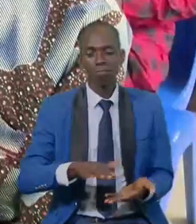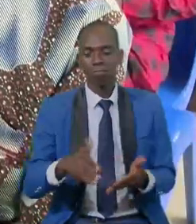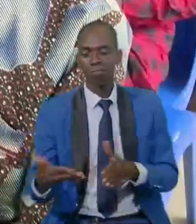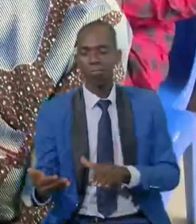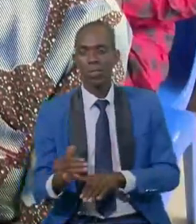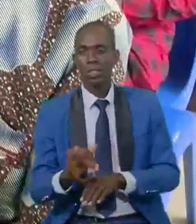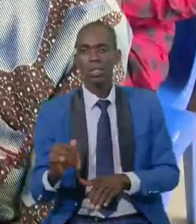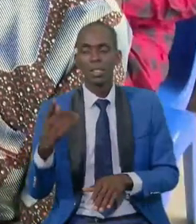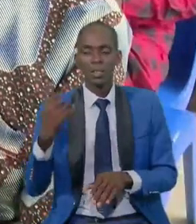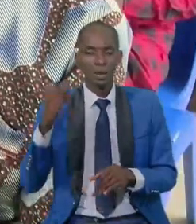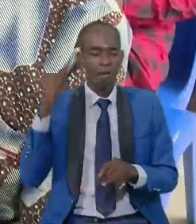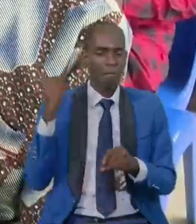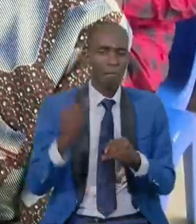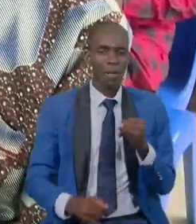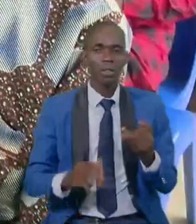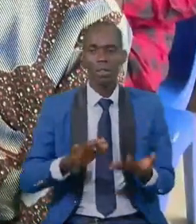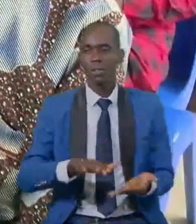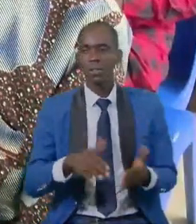Il